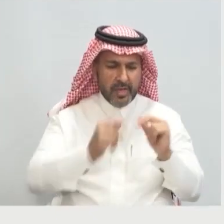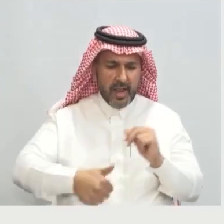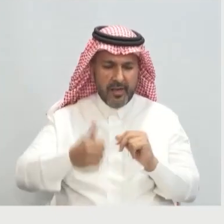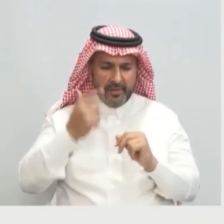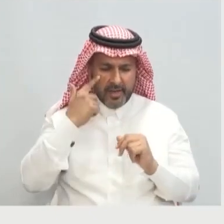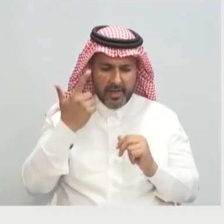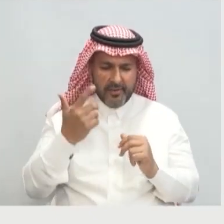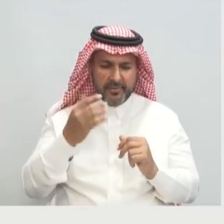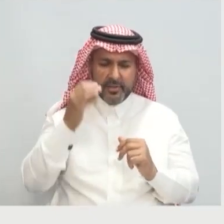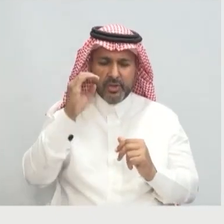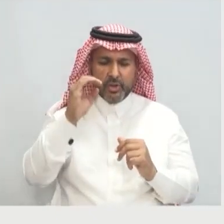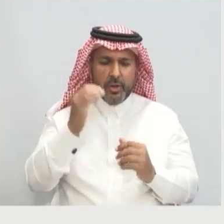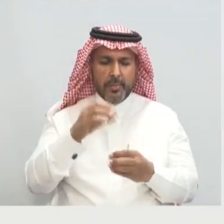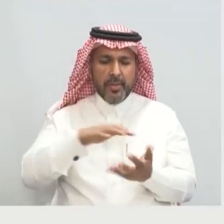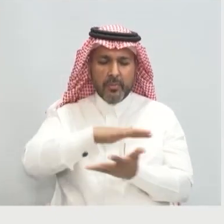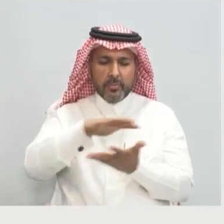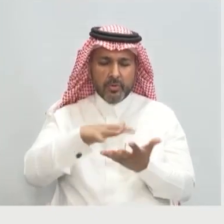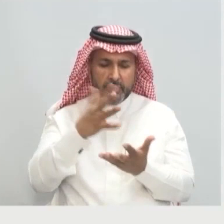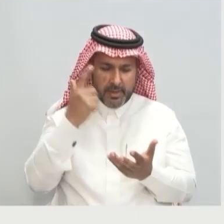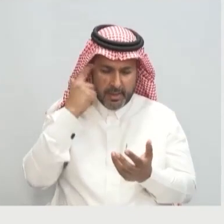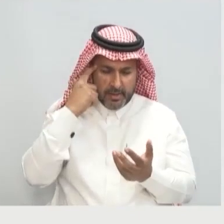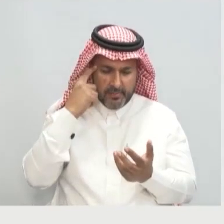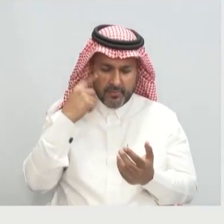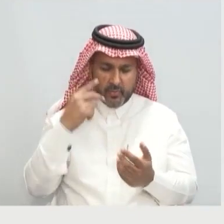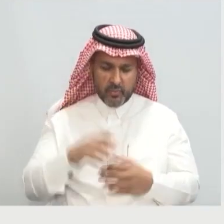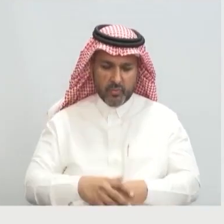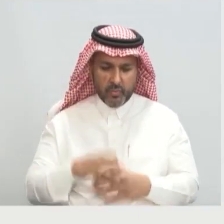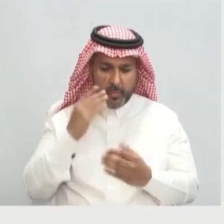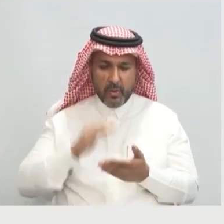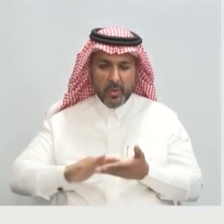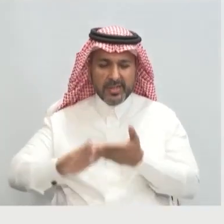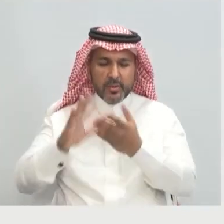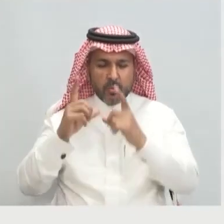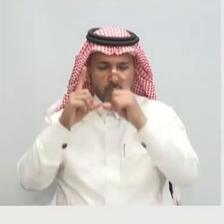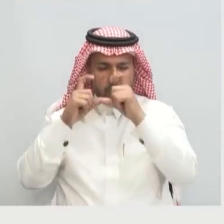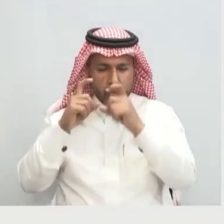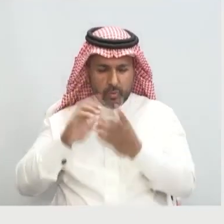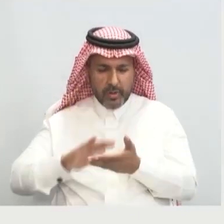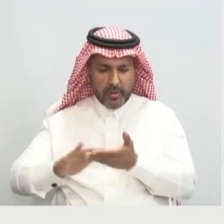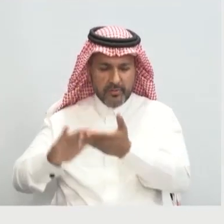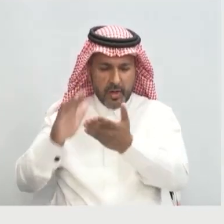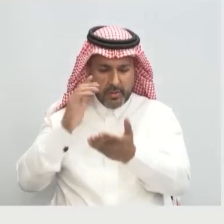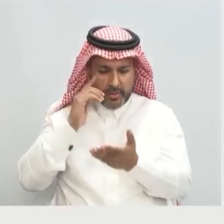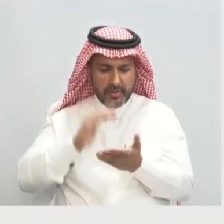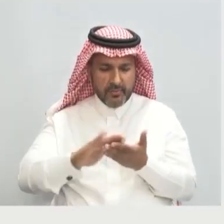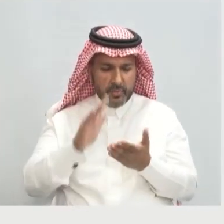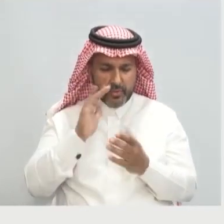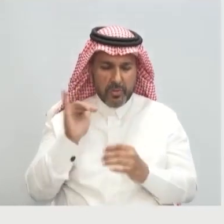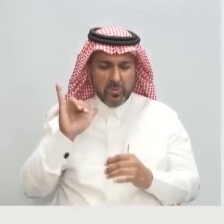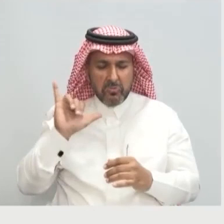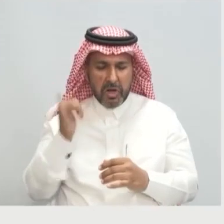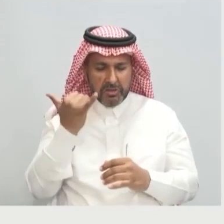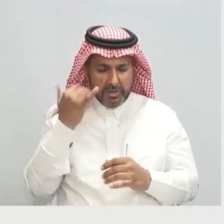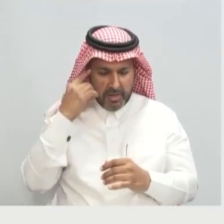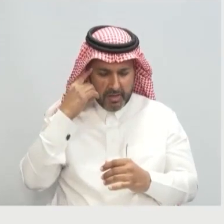للمشاركه في مجتمعات على الانترنت مشاركه المعلومات الصور وكذلك الامور المهنيه وتوليد جميع انواع الافكار